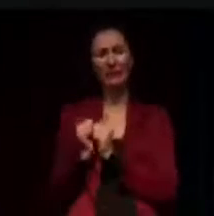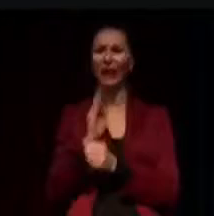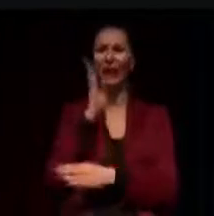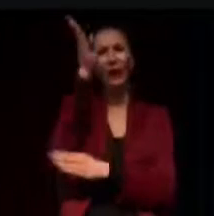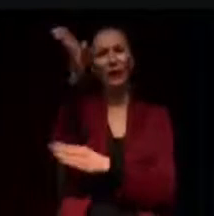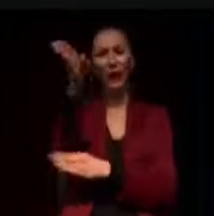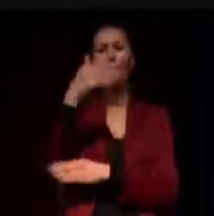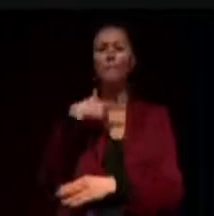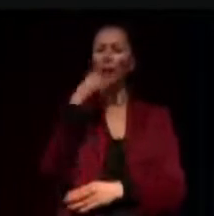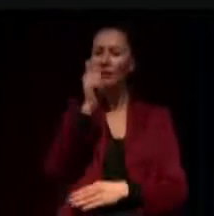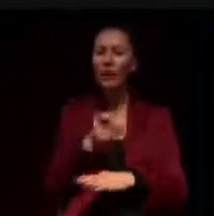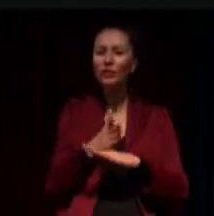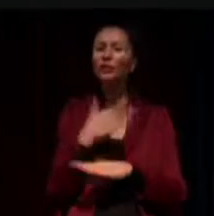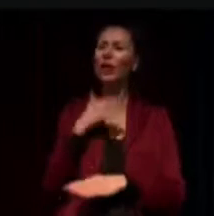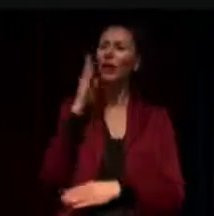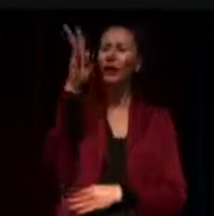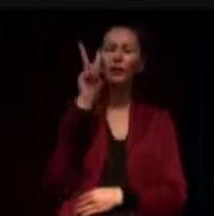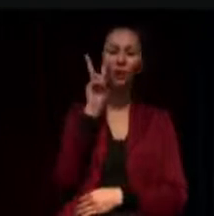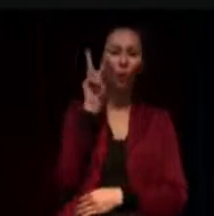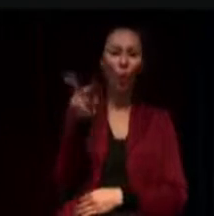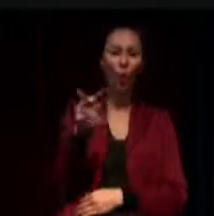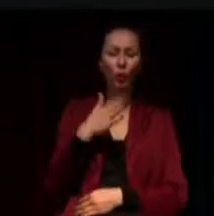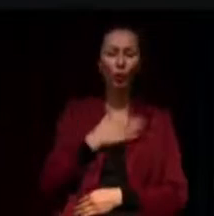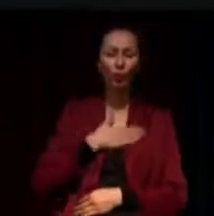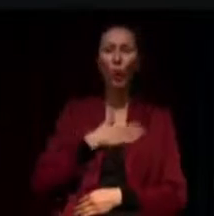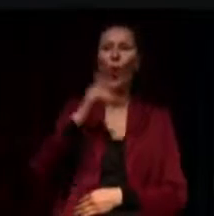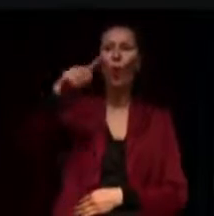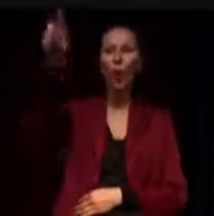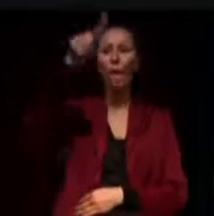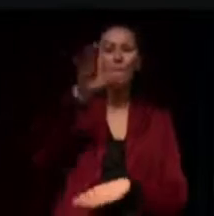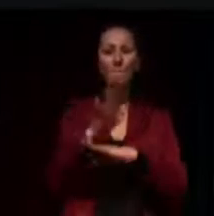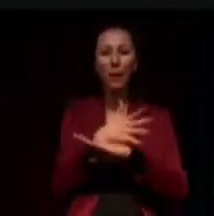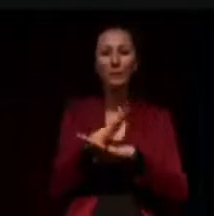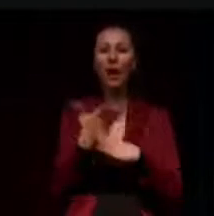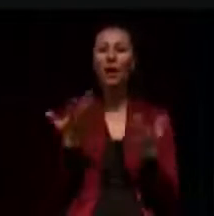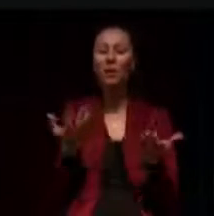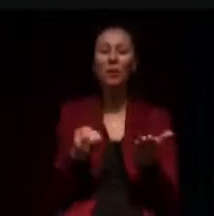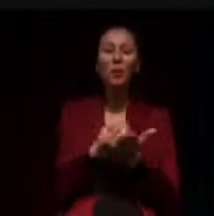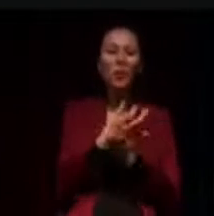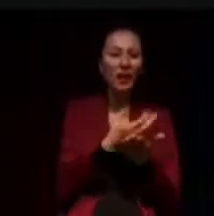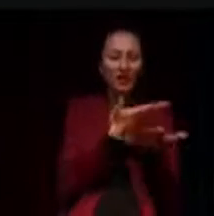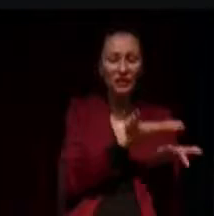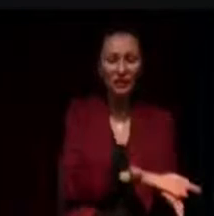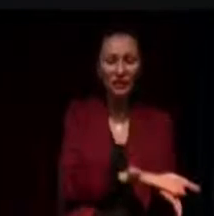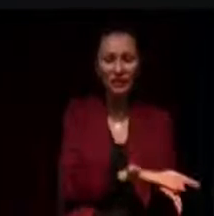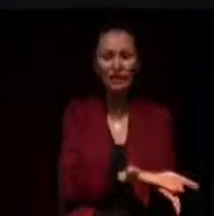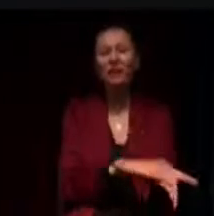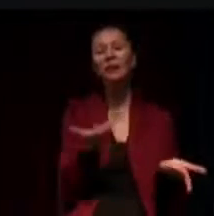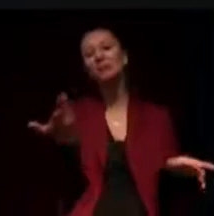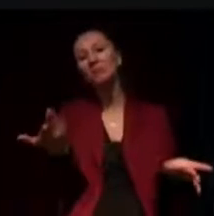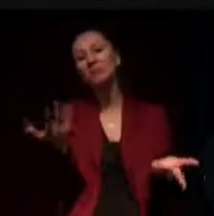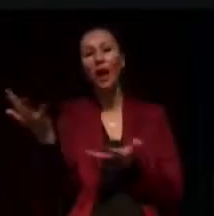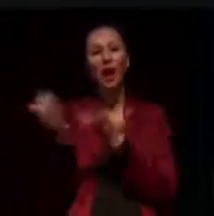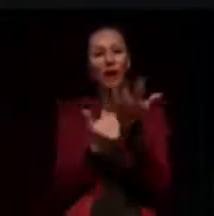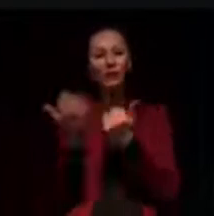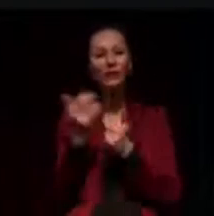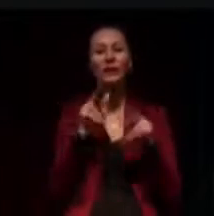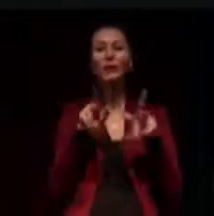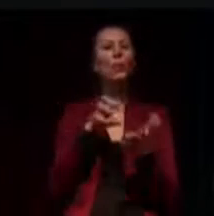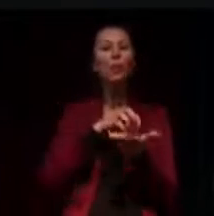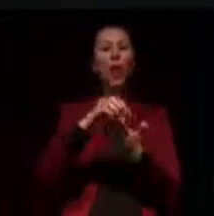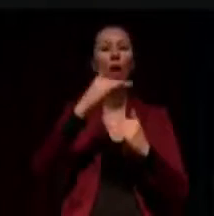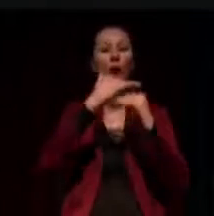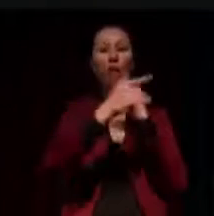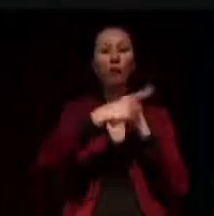birlikte gidelim. Ben gerçekten gittim ve gördüm. O pazarın orada ne üreticiye, ne de tüketiciye, ne de